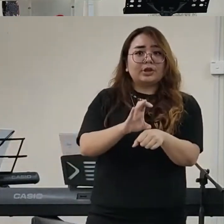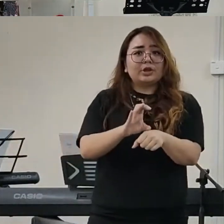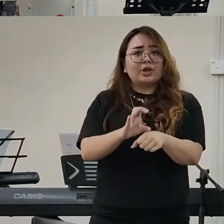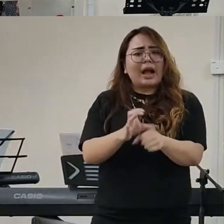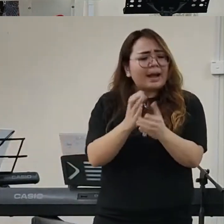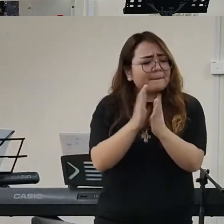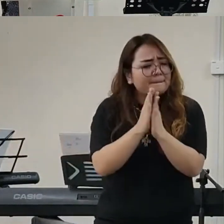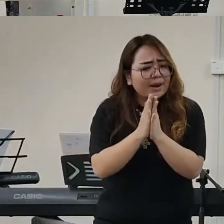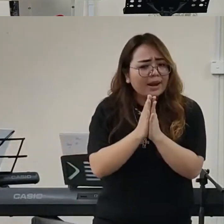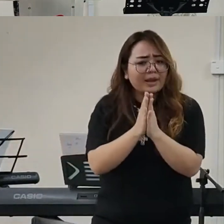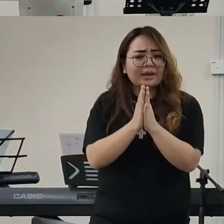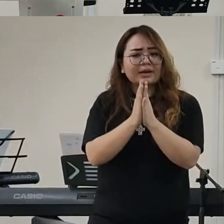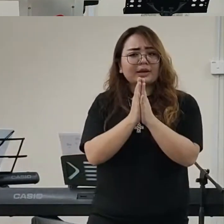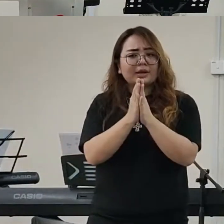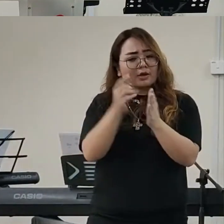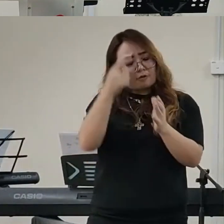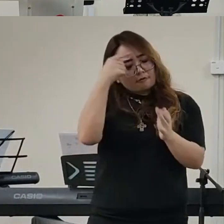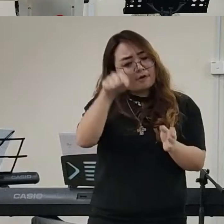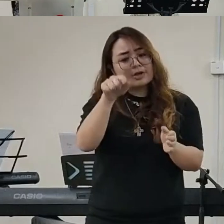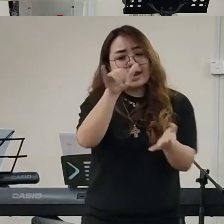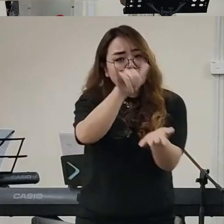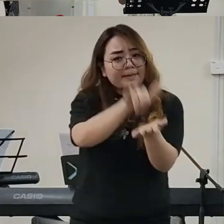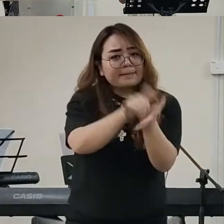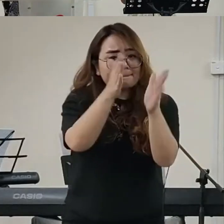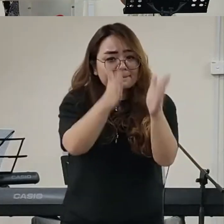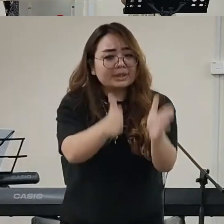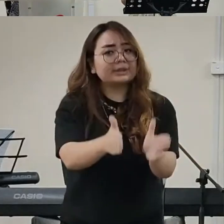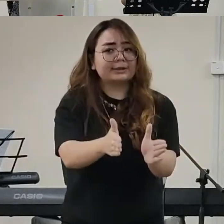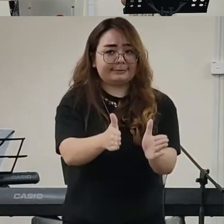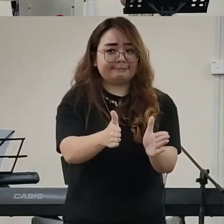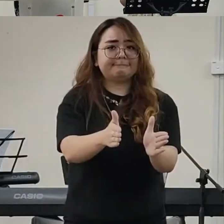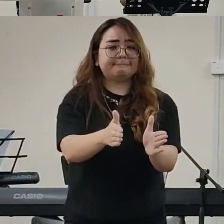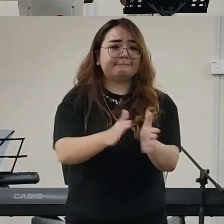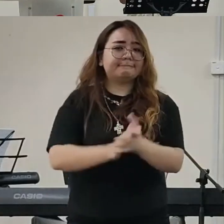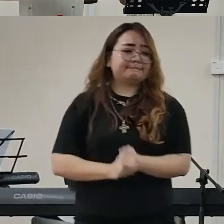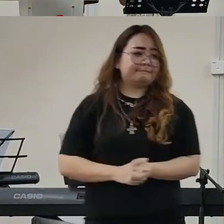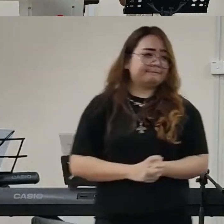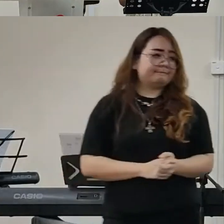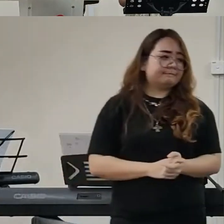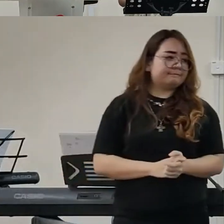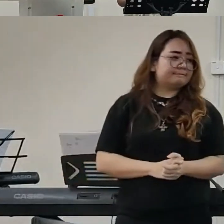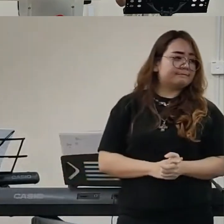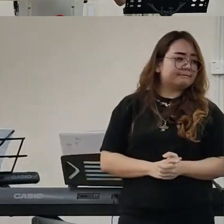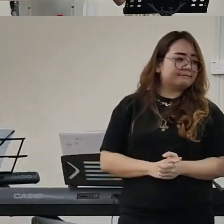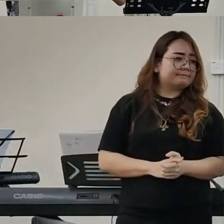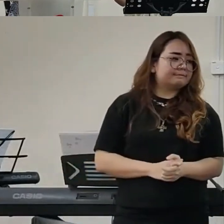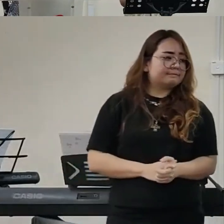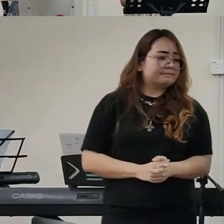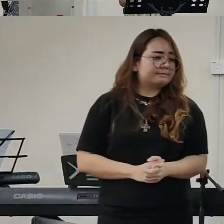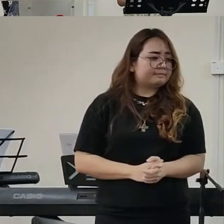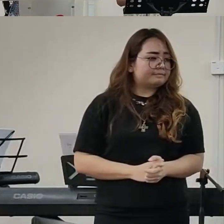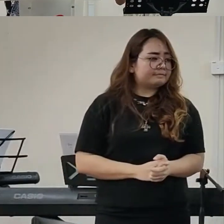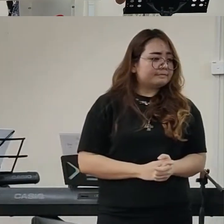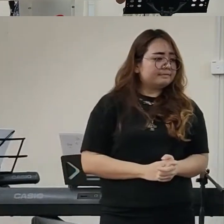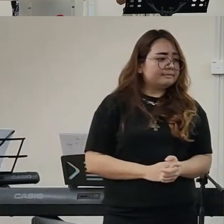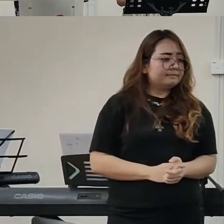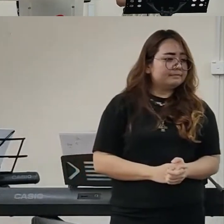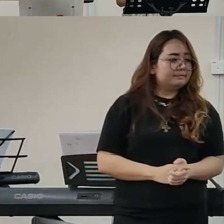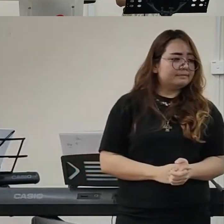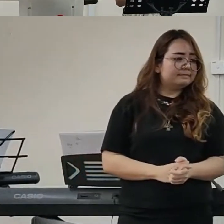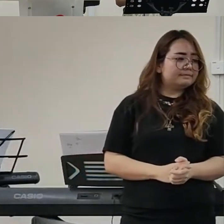是其中有一个我们的一个就是一个人，他之前已经迷失了，但是呢，他在做的工作就是把他带回这